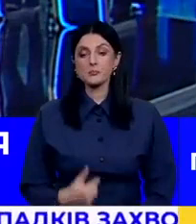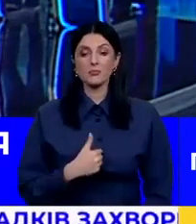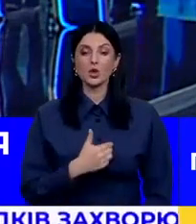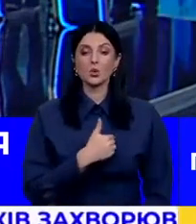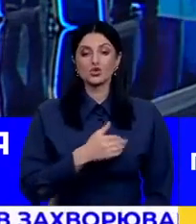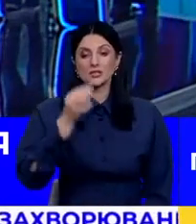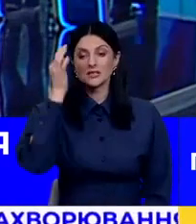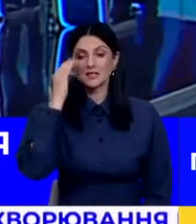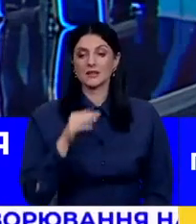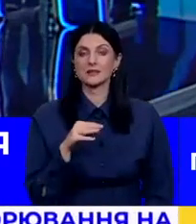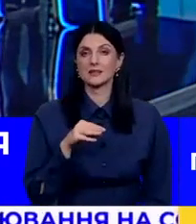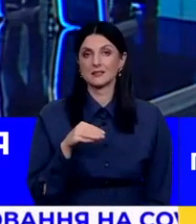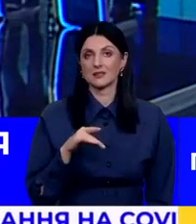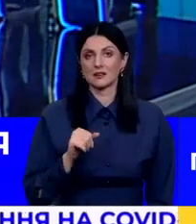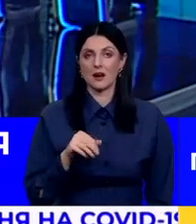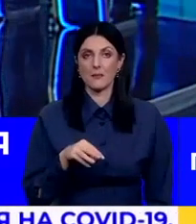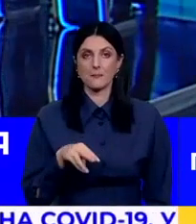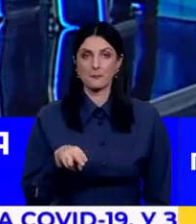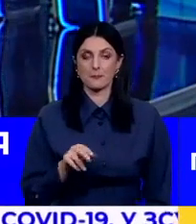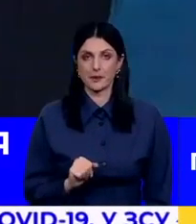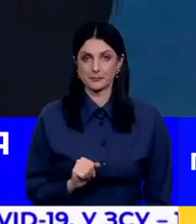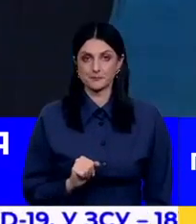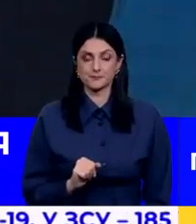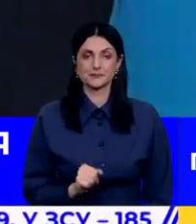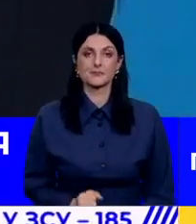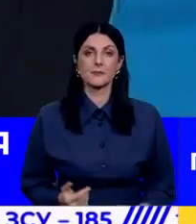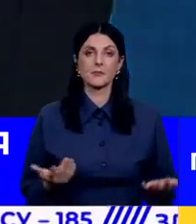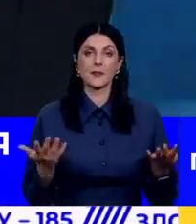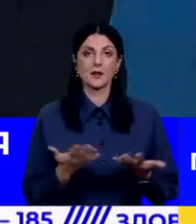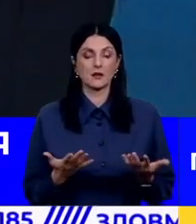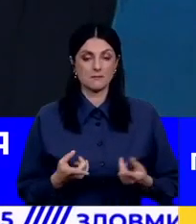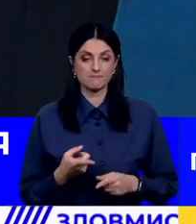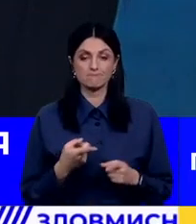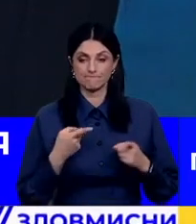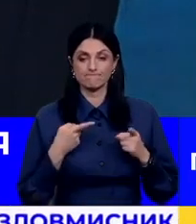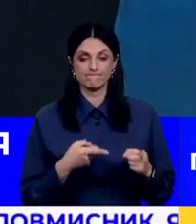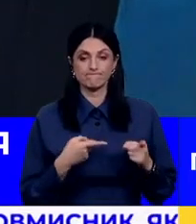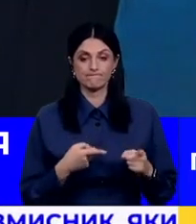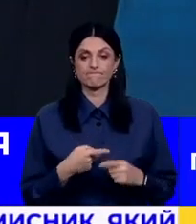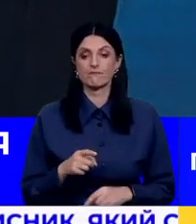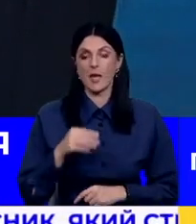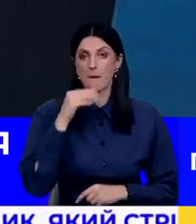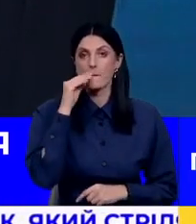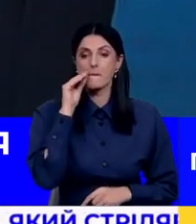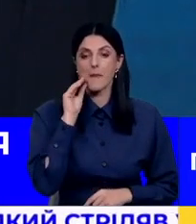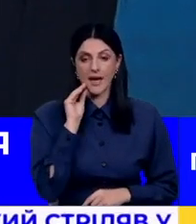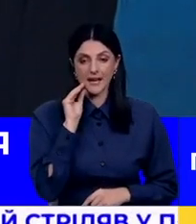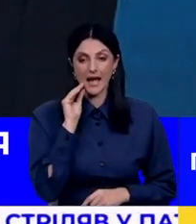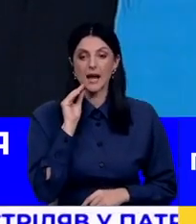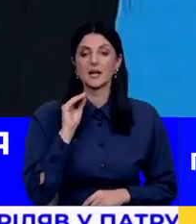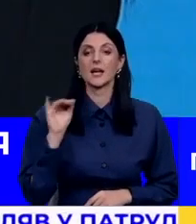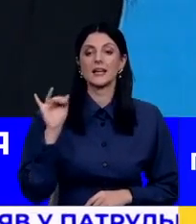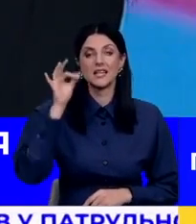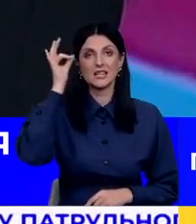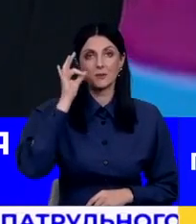згадати Трампа, так? Який, ну, пригрозив фактично Ангелі Меркель, Німеччині